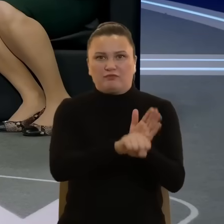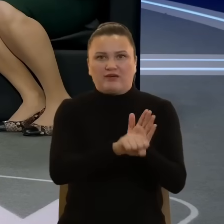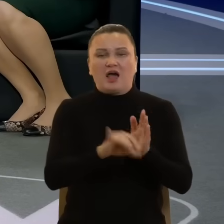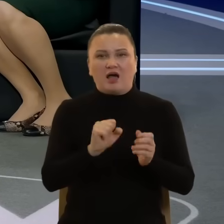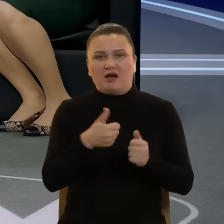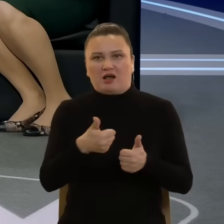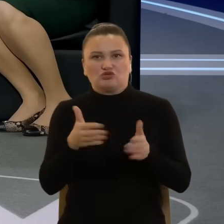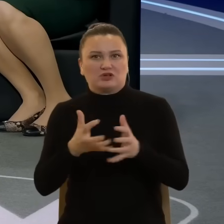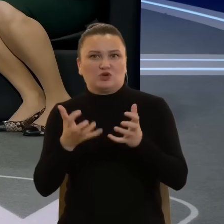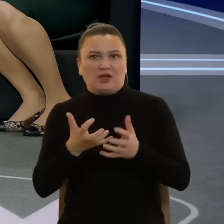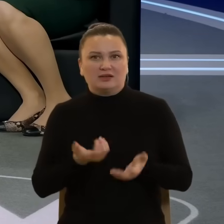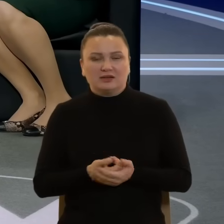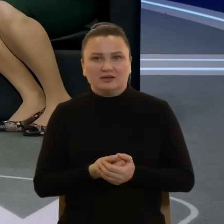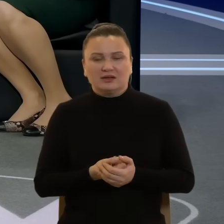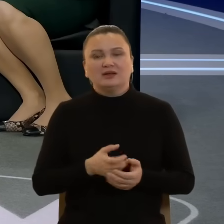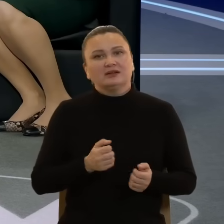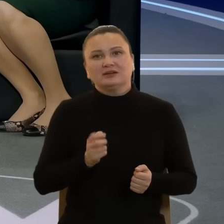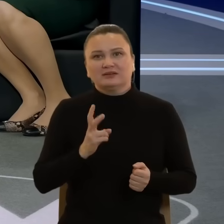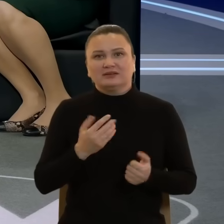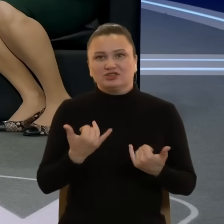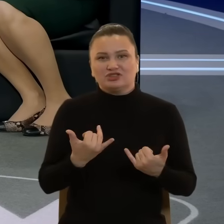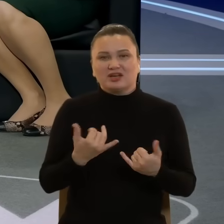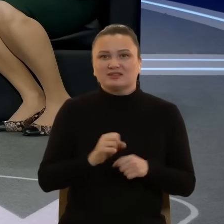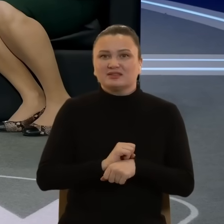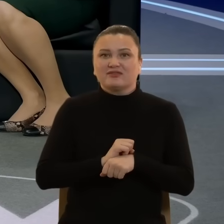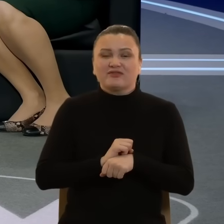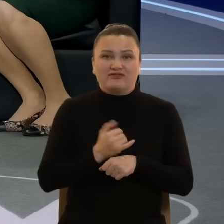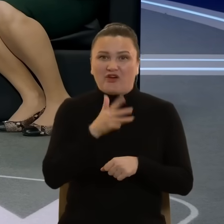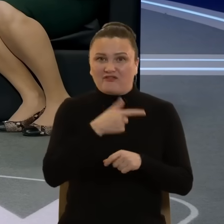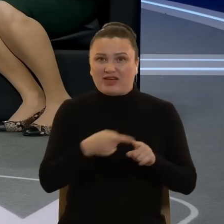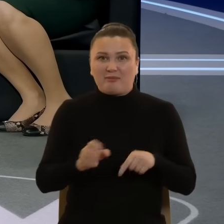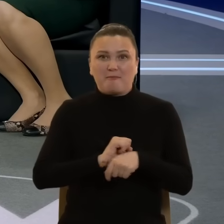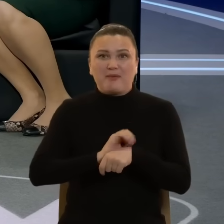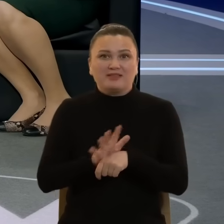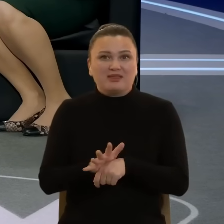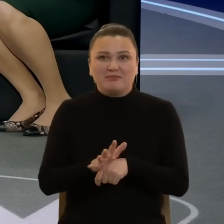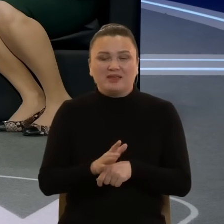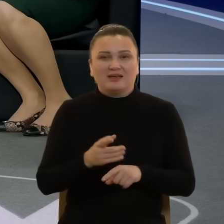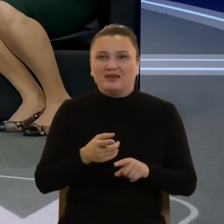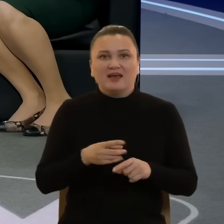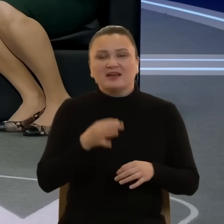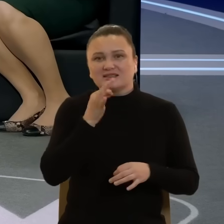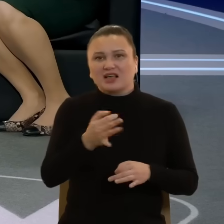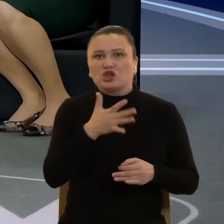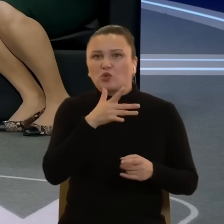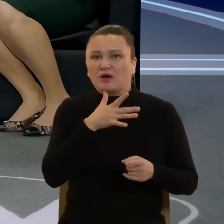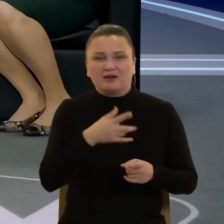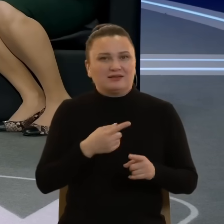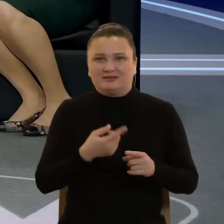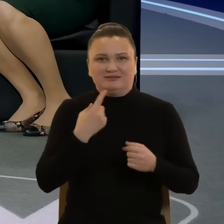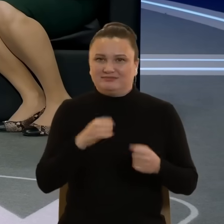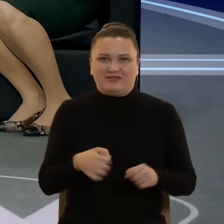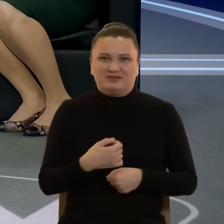особенно в период пандемии коронавирусной инфекции, давать прогнозы – это самое плохое дело, потому что ни одни из